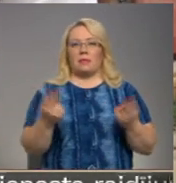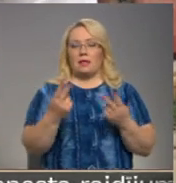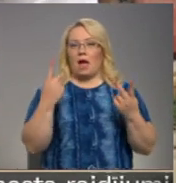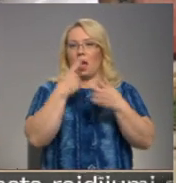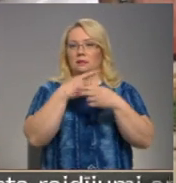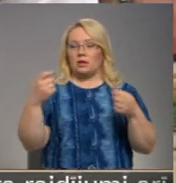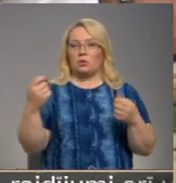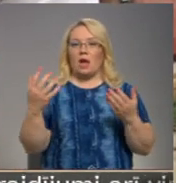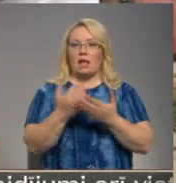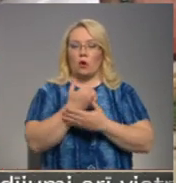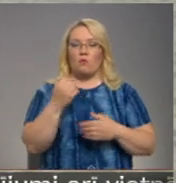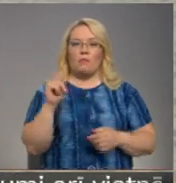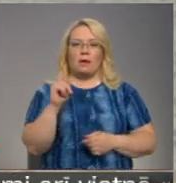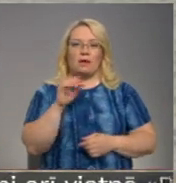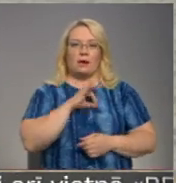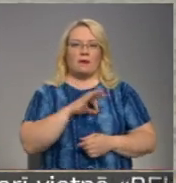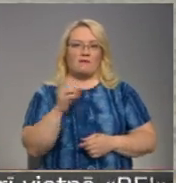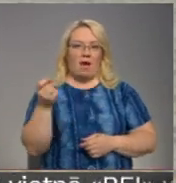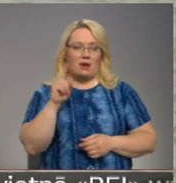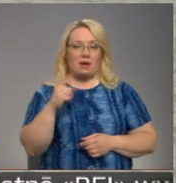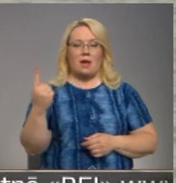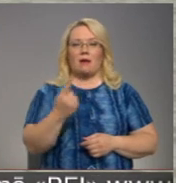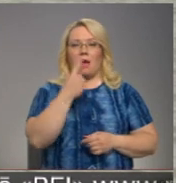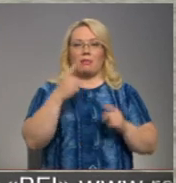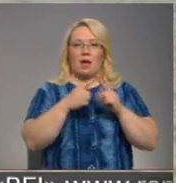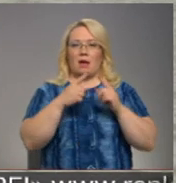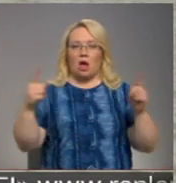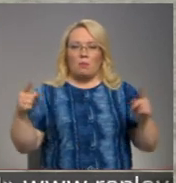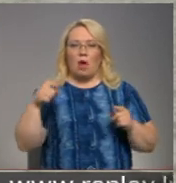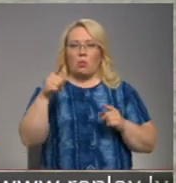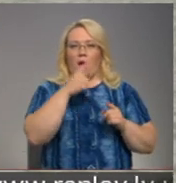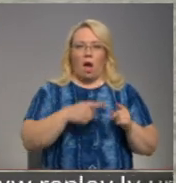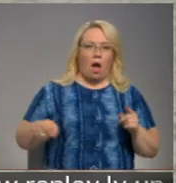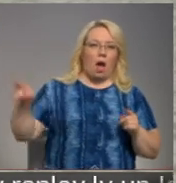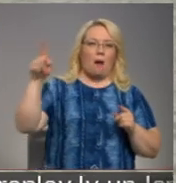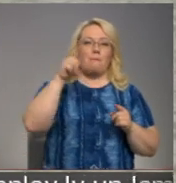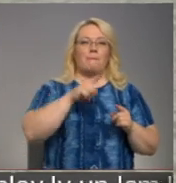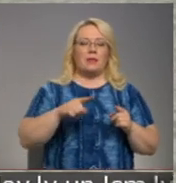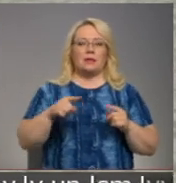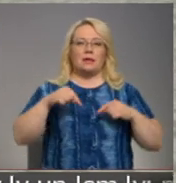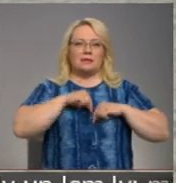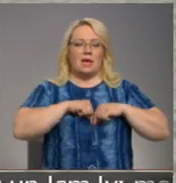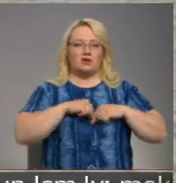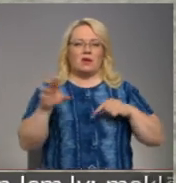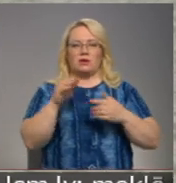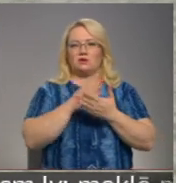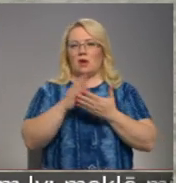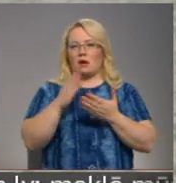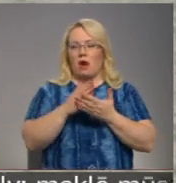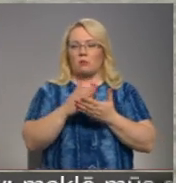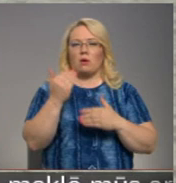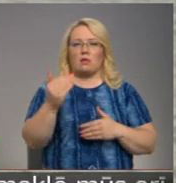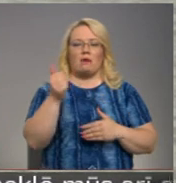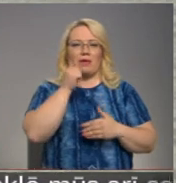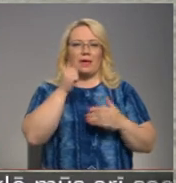ka iegūmi esot vairāk. Ja to gada garumā iziet cauri to apli, tas ļoti tā kā sakārto. Visu arī ikdienu